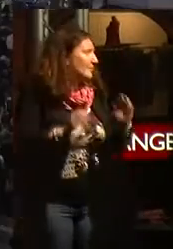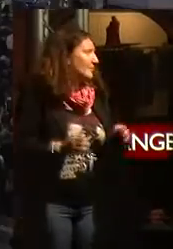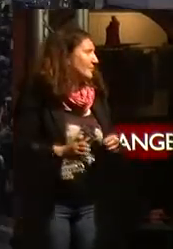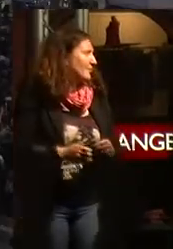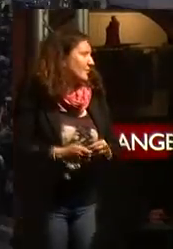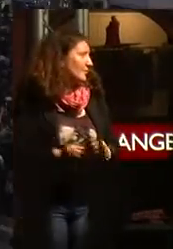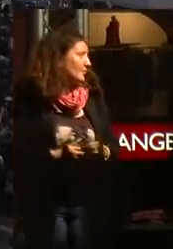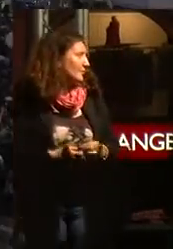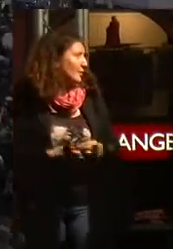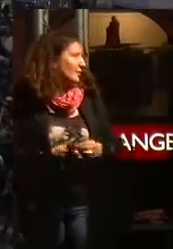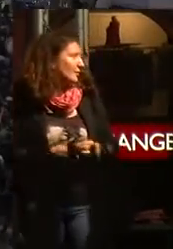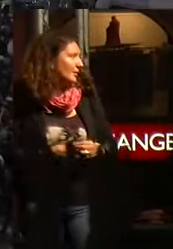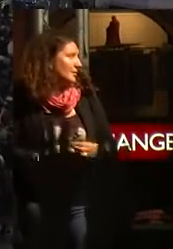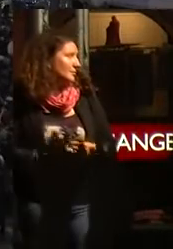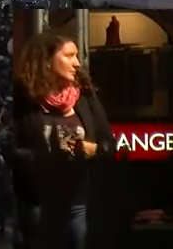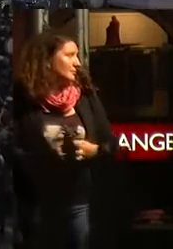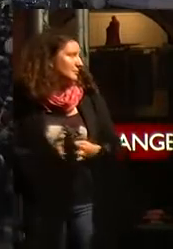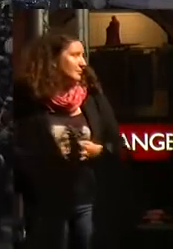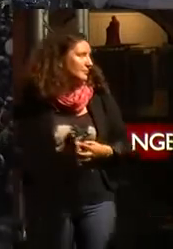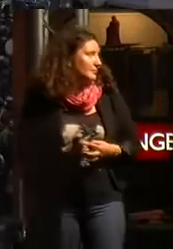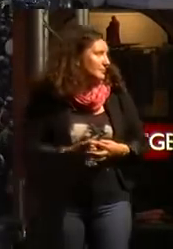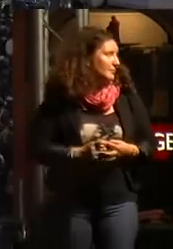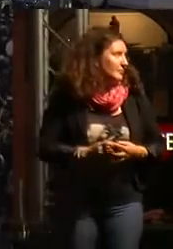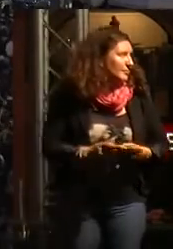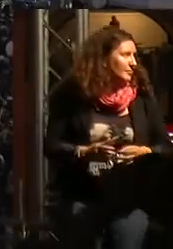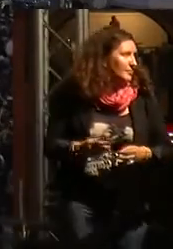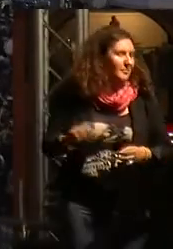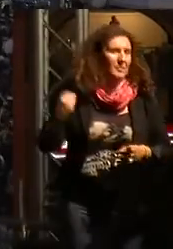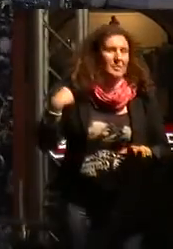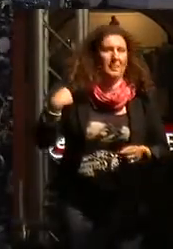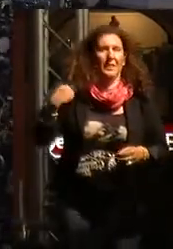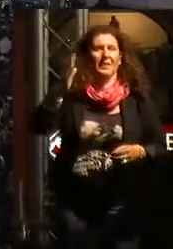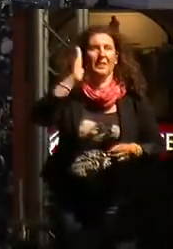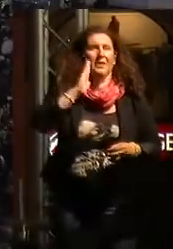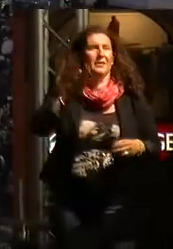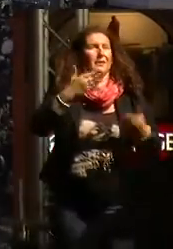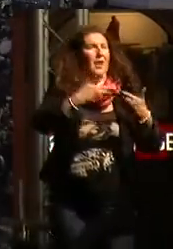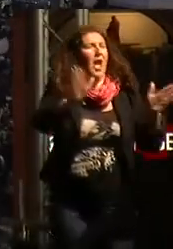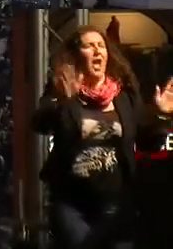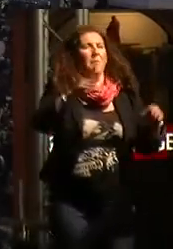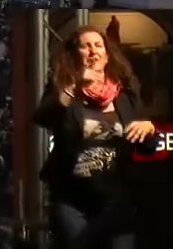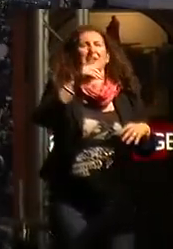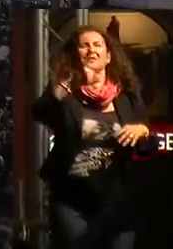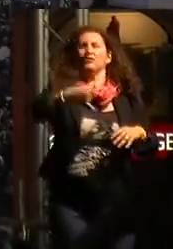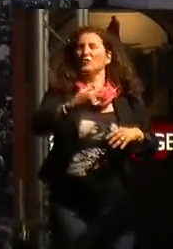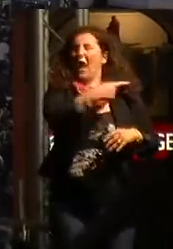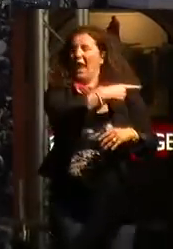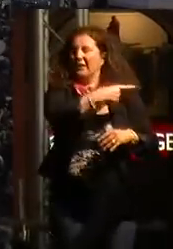Mi chiedono di aprire l'audio del DJ, per favore.